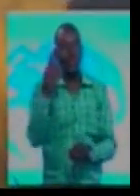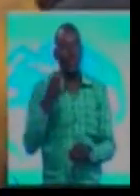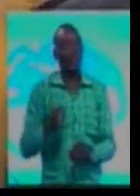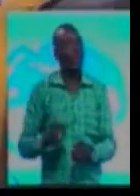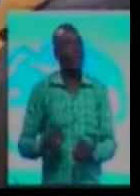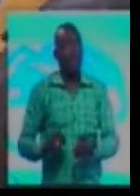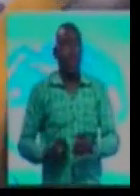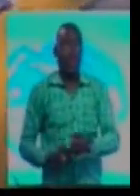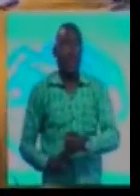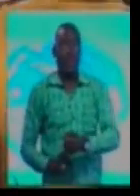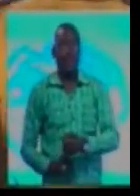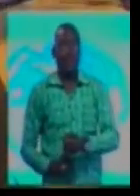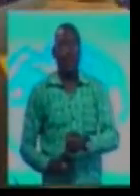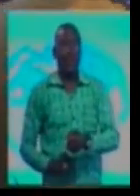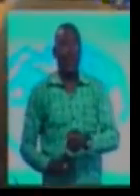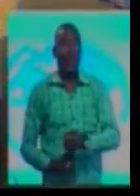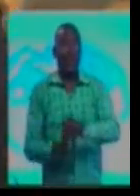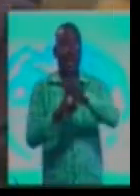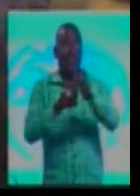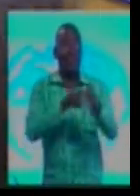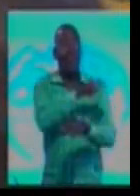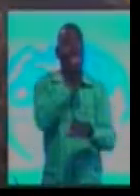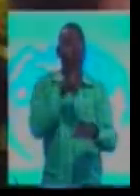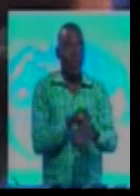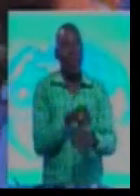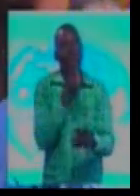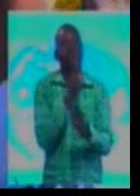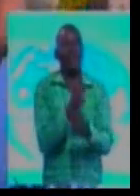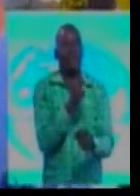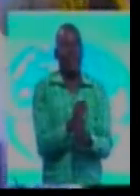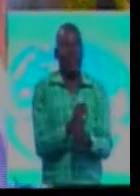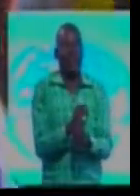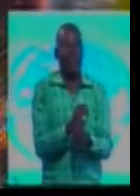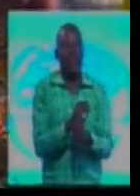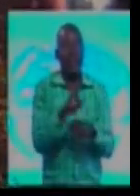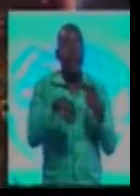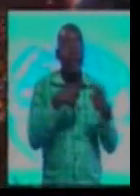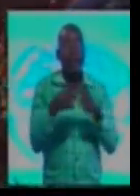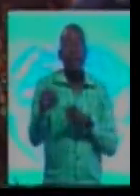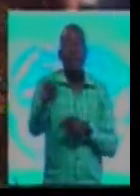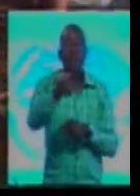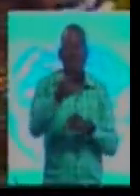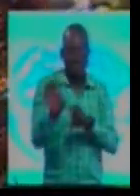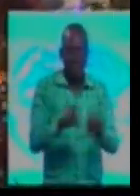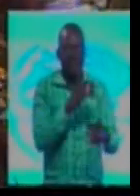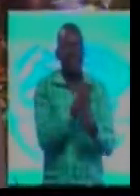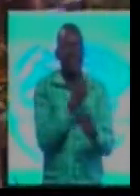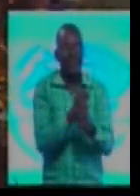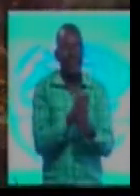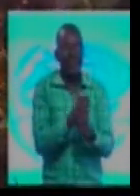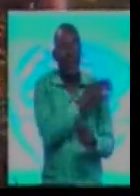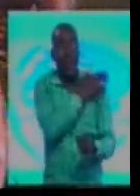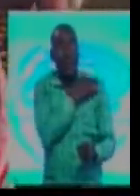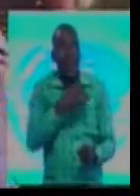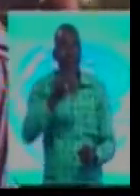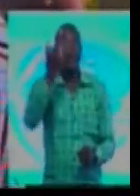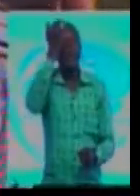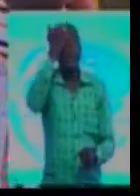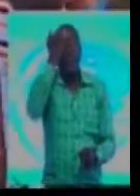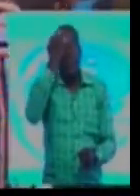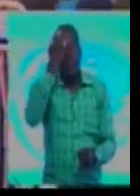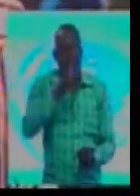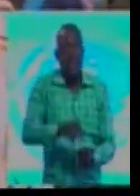aussi les moments d'intense activité. Quand vous faites un travail et que ce travail est reconnu par les plus hautes